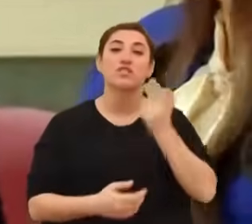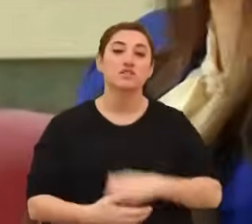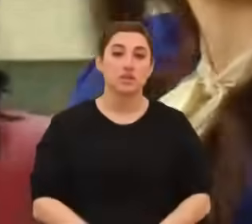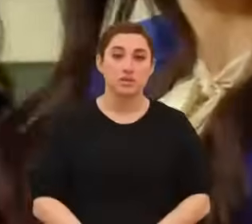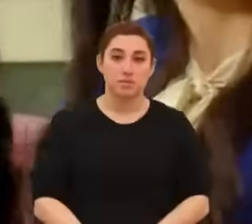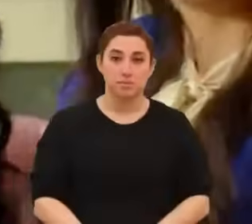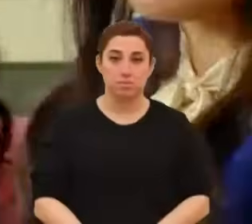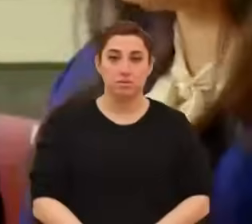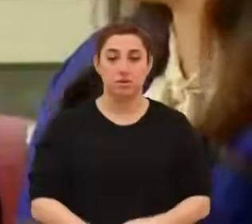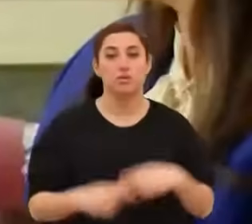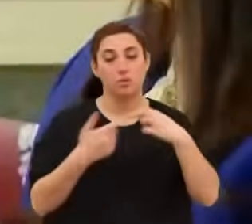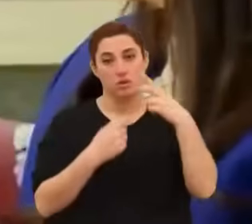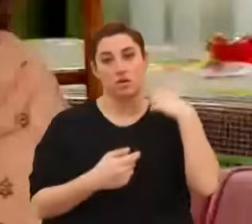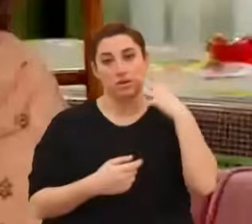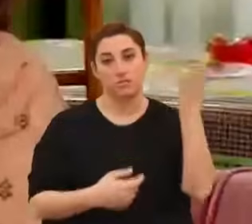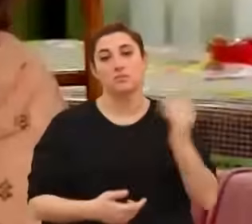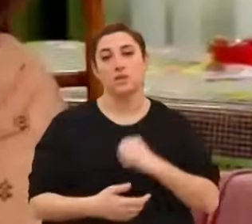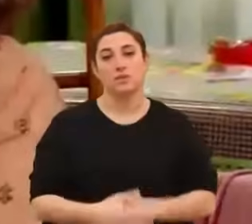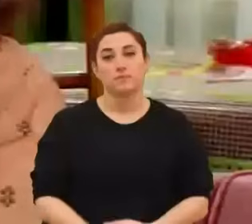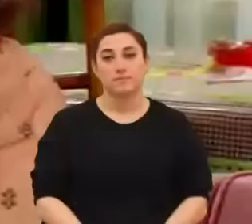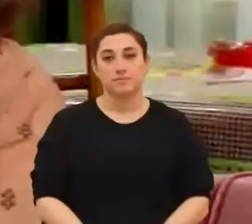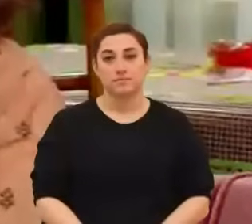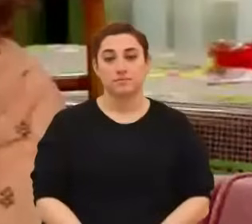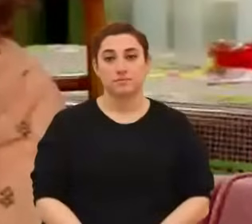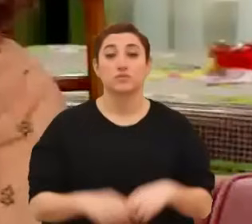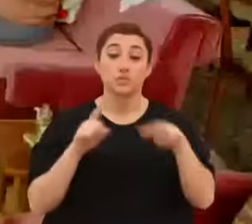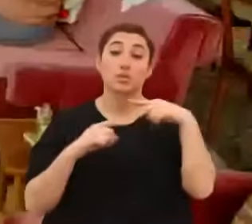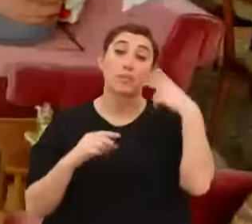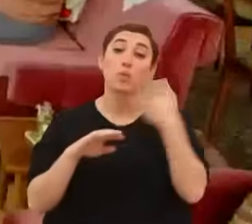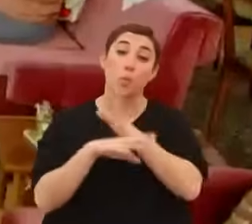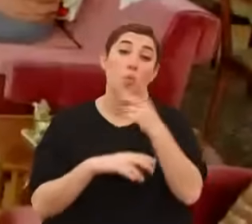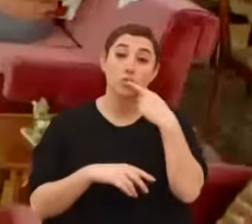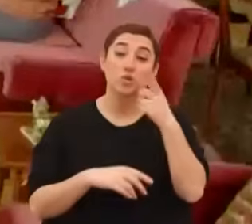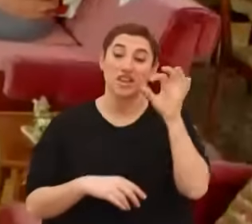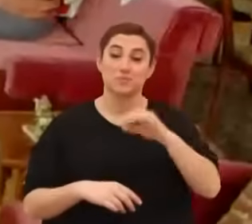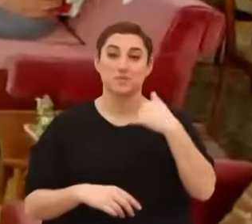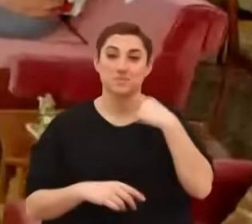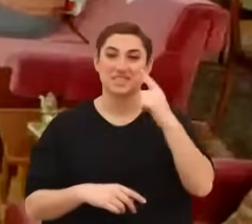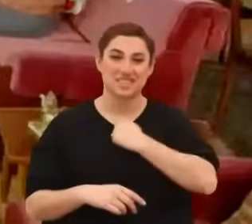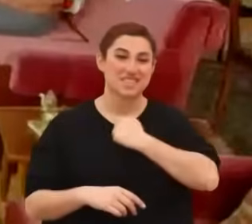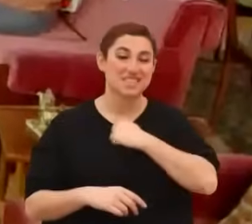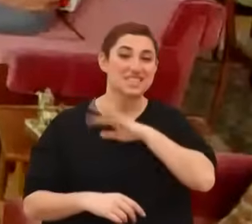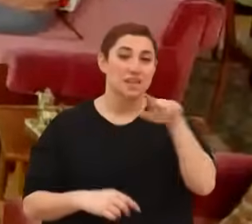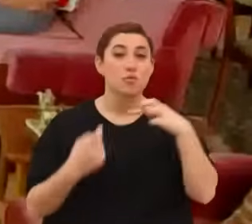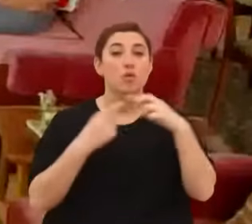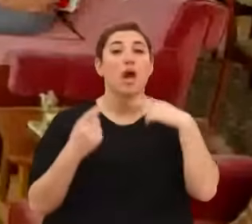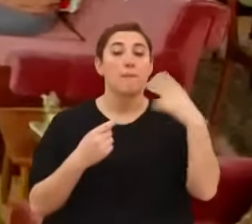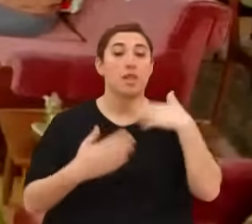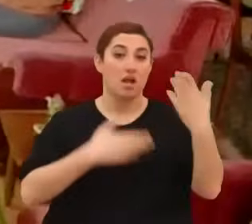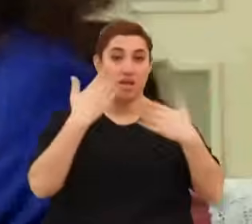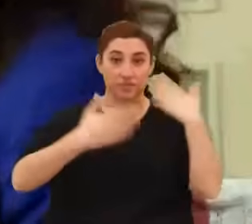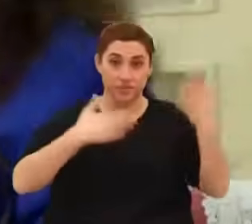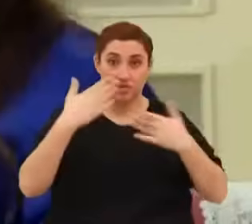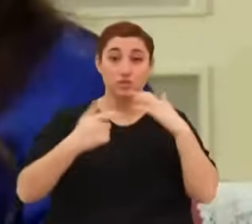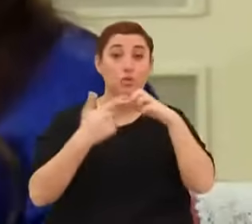dinleyecek? Ya abla. Nurten abla doğru söylüyor. Şimdi biz sıkıntılarımızı Rukiye ablaya